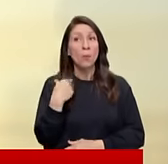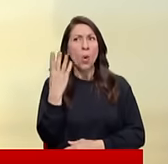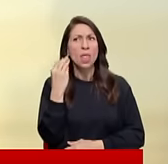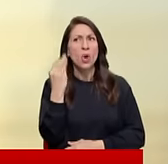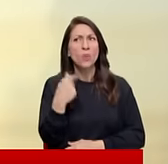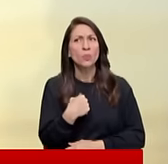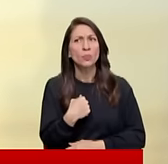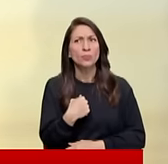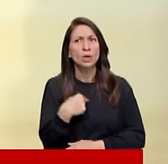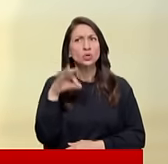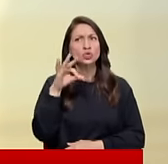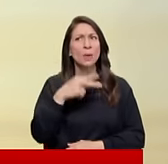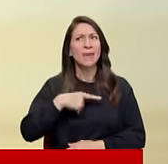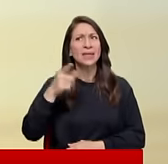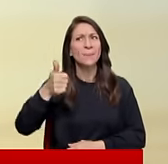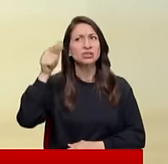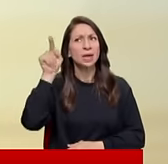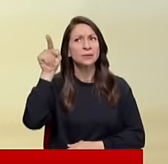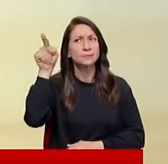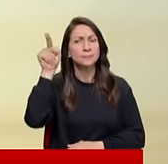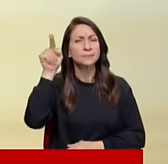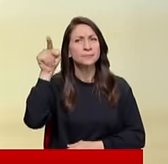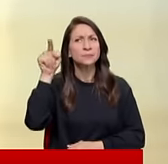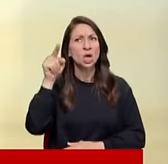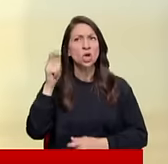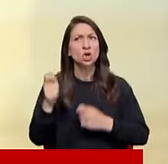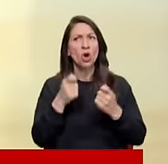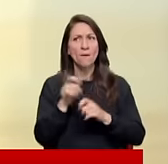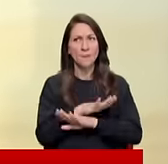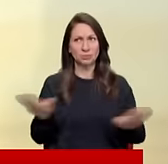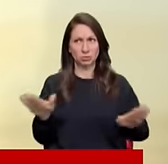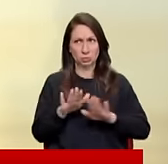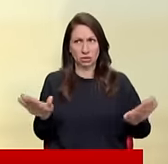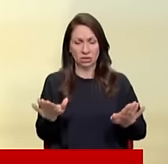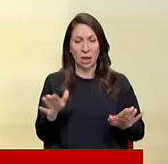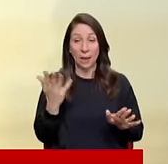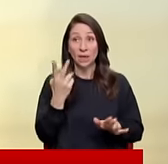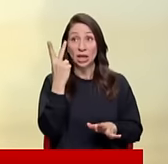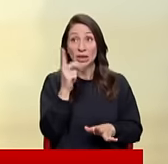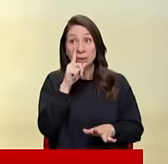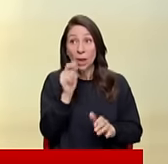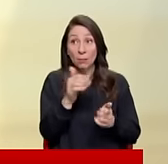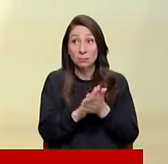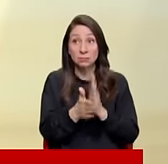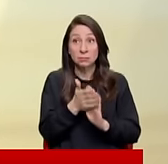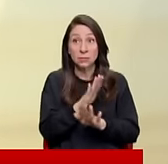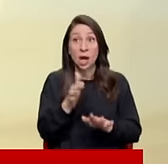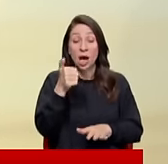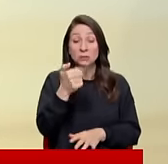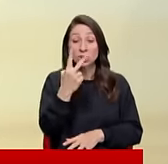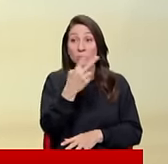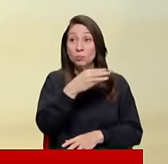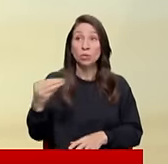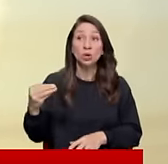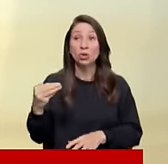ki Tuzla Belediye Başkanı'nın görevi bitmişken hem de 2 Nisan günü 62